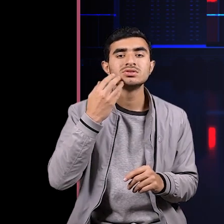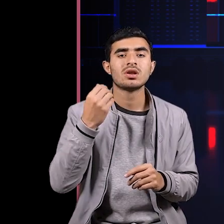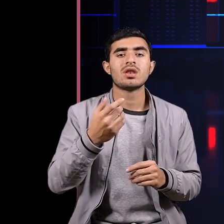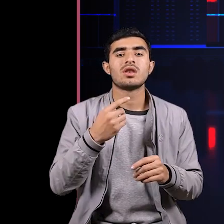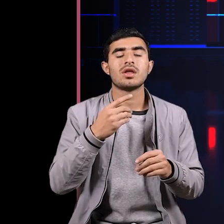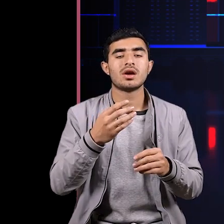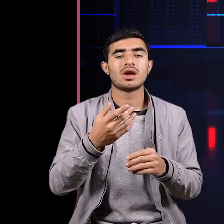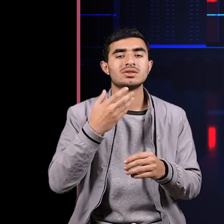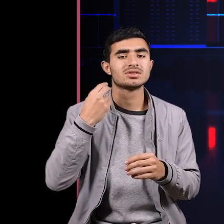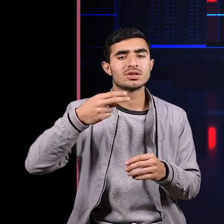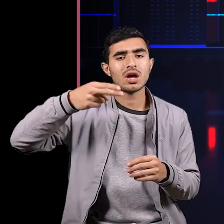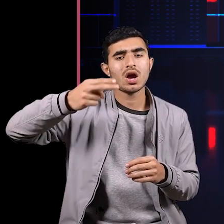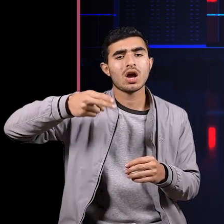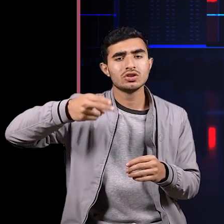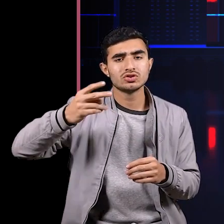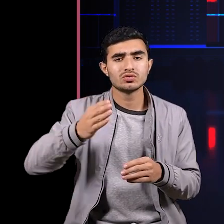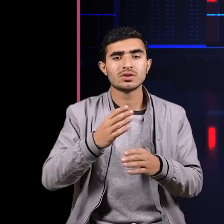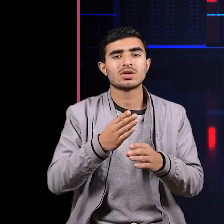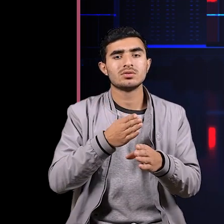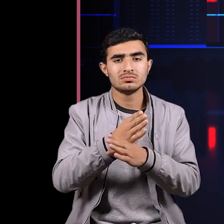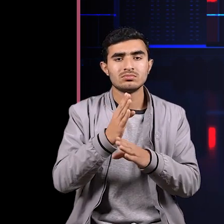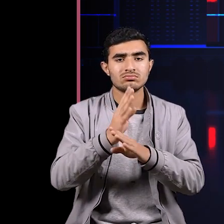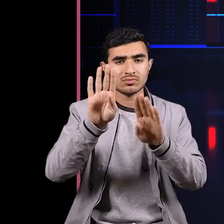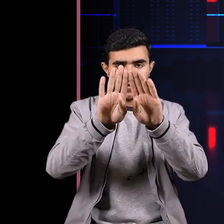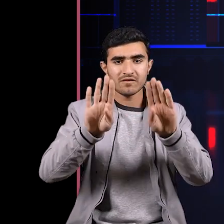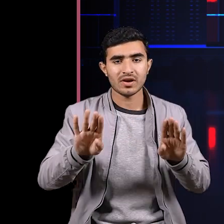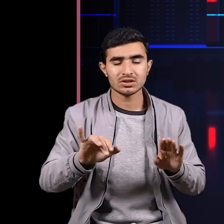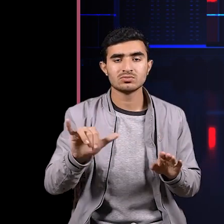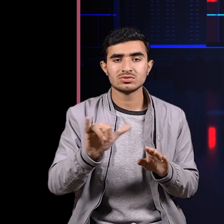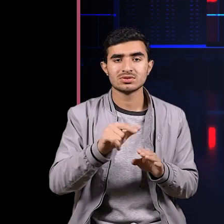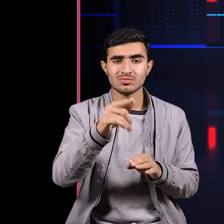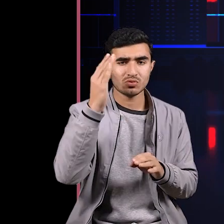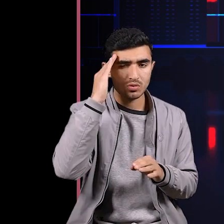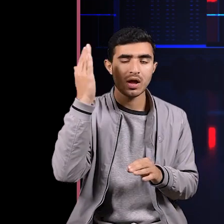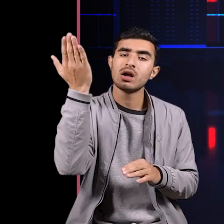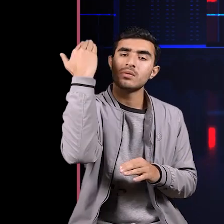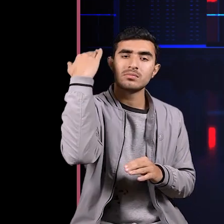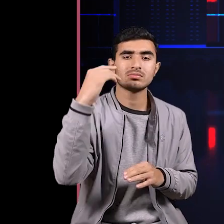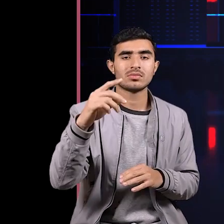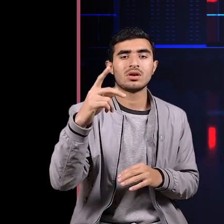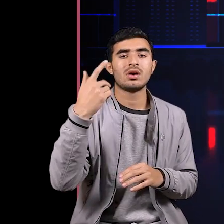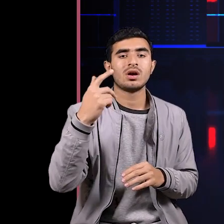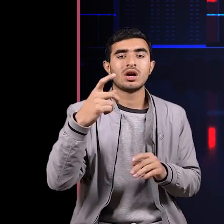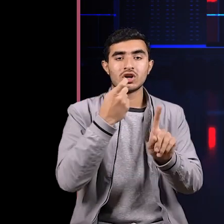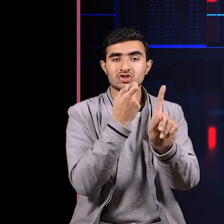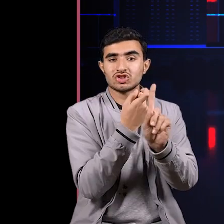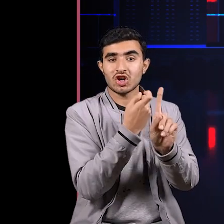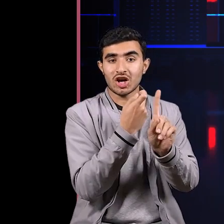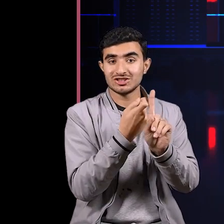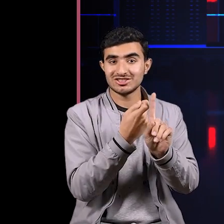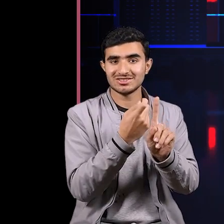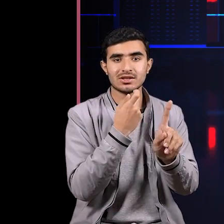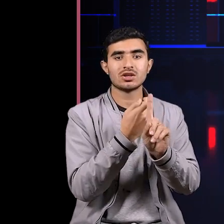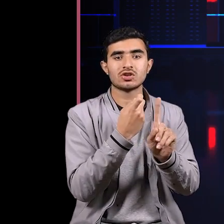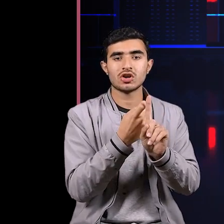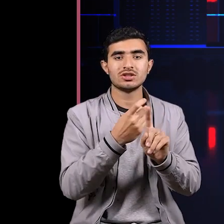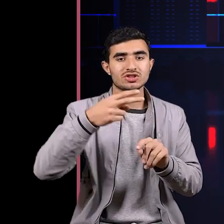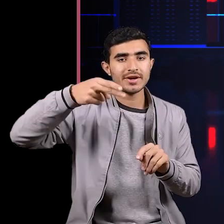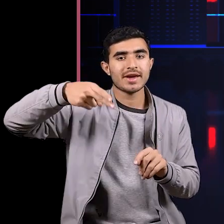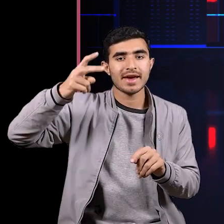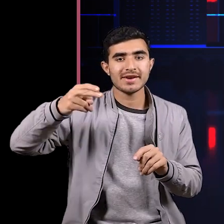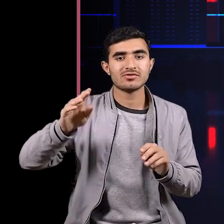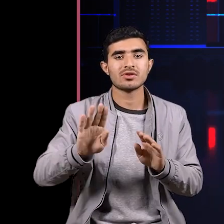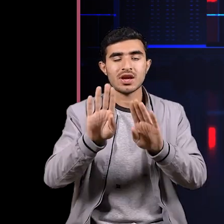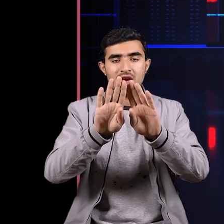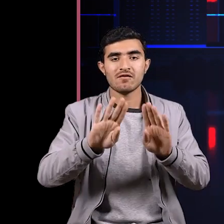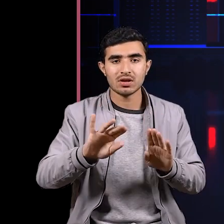फेस्टिवल, शायद आप लोगों ने नाम सुना हो, आप लोगों में से, इट्स लाइक KLF एंड ILF, लाइक जैसे इस्लामाबाद का फेस्टिवल होता है या कराची लिटरेचर